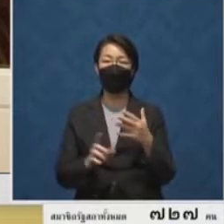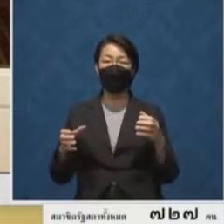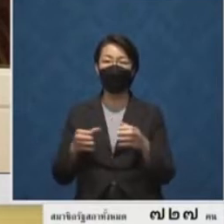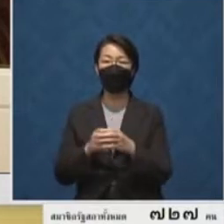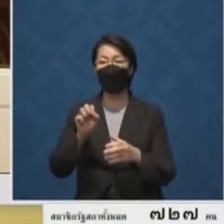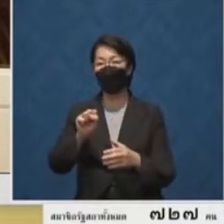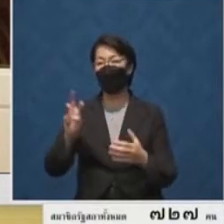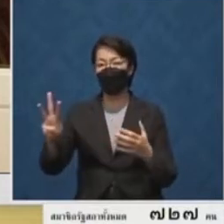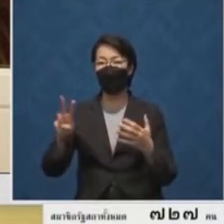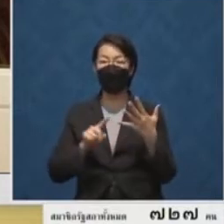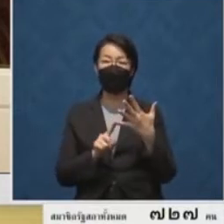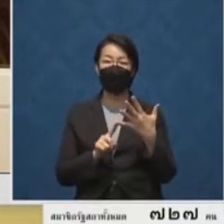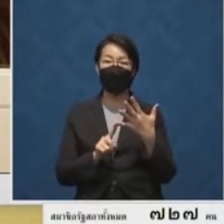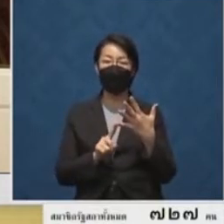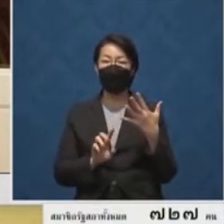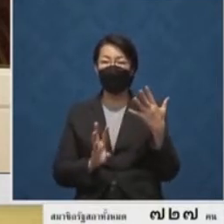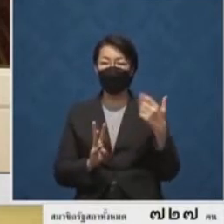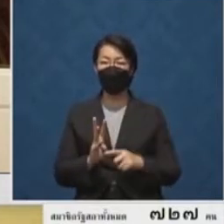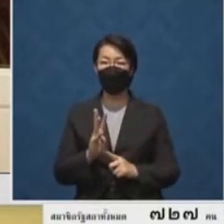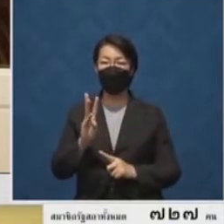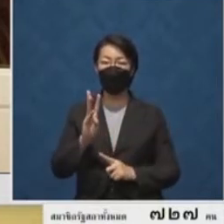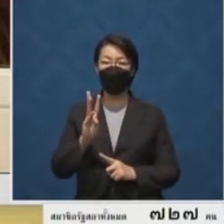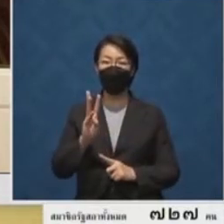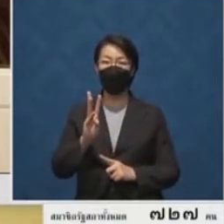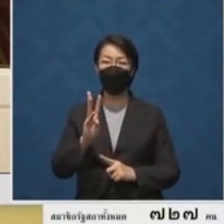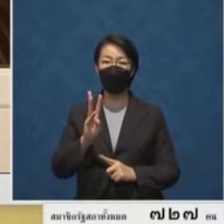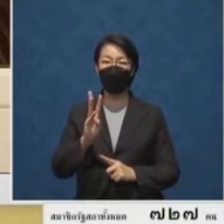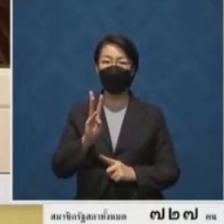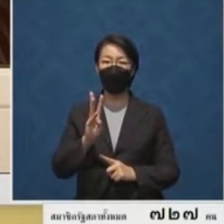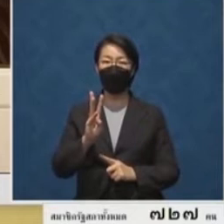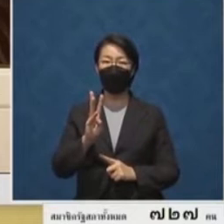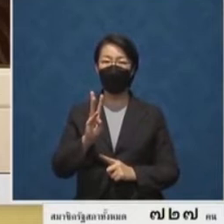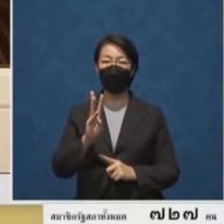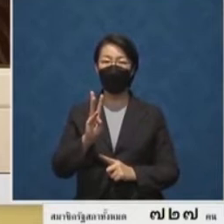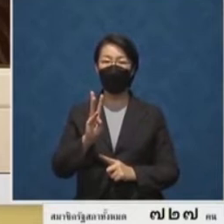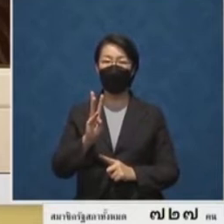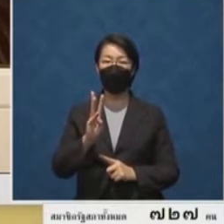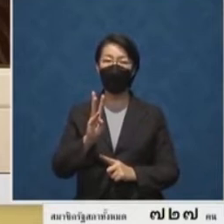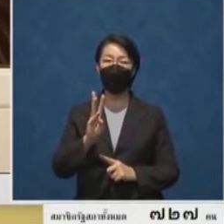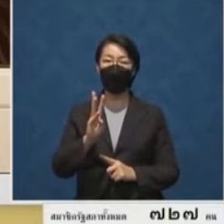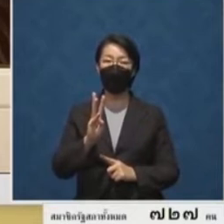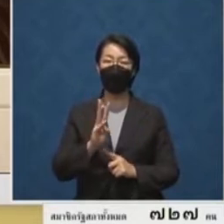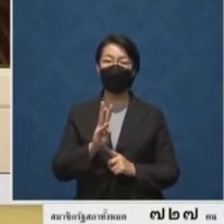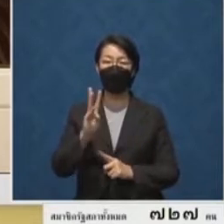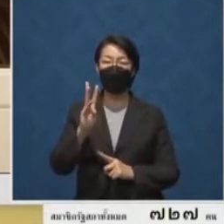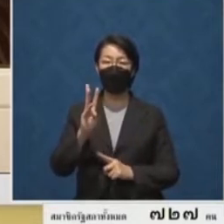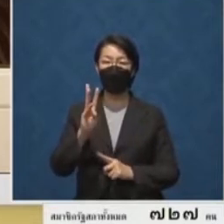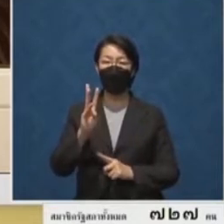าศาสตราจารย์นิสดา